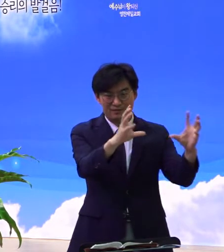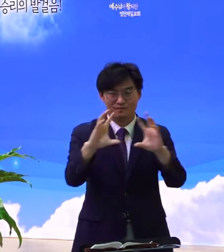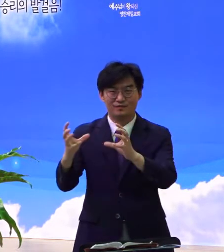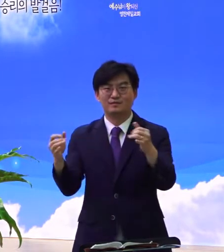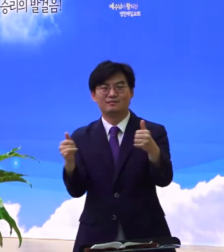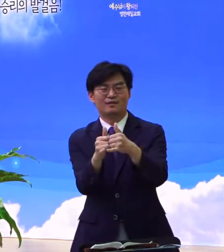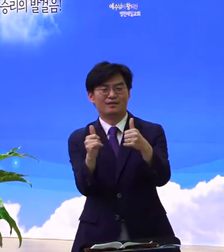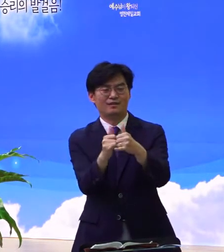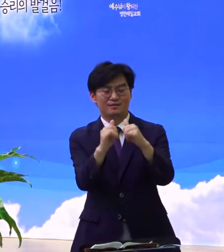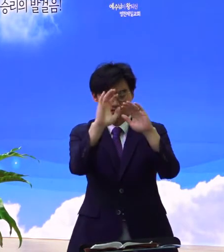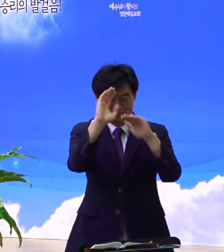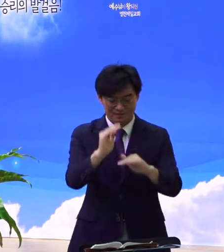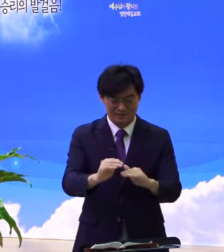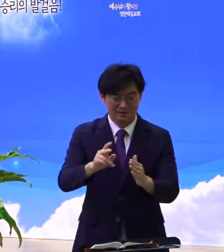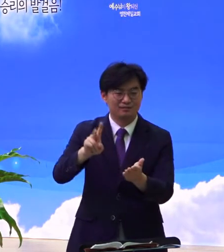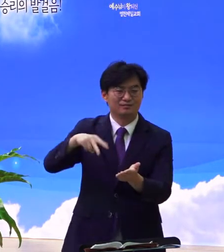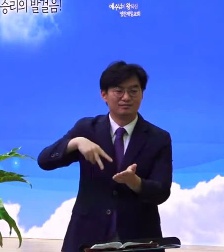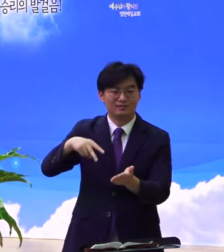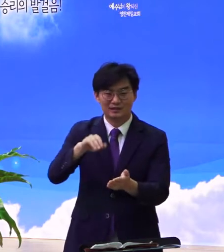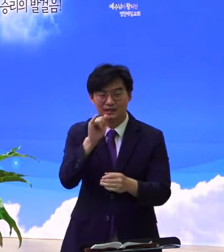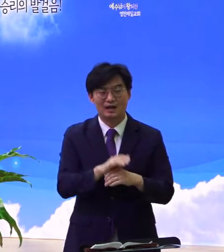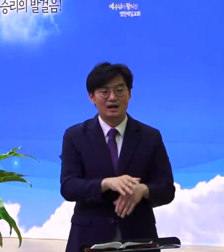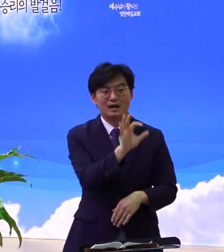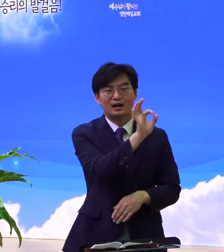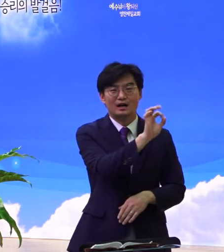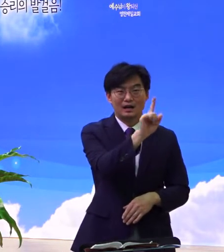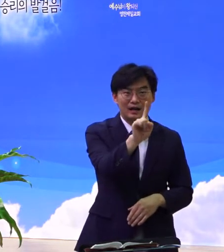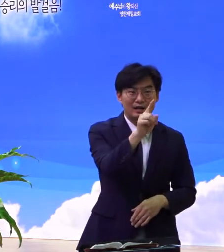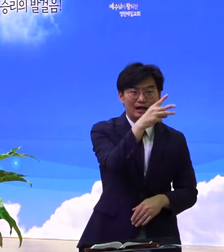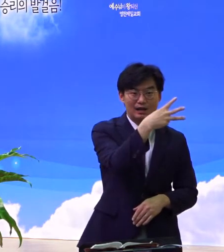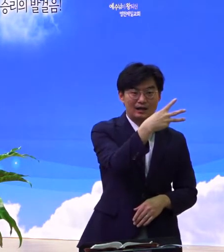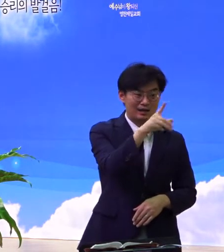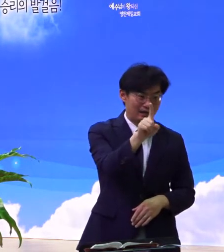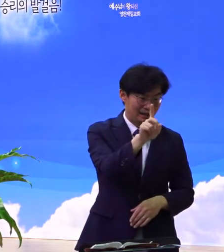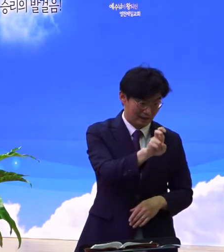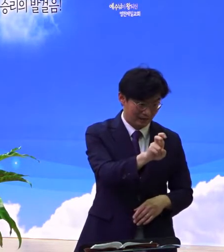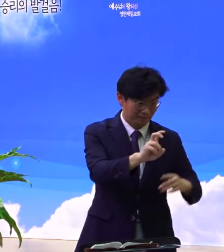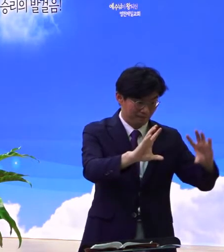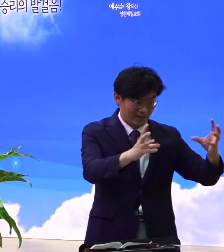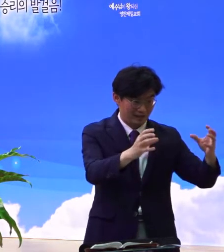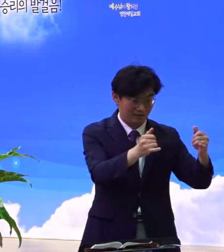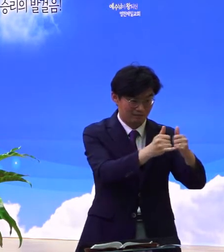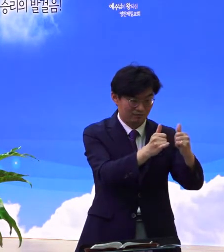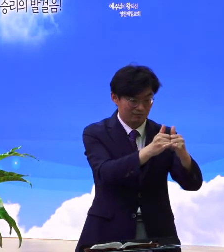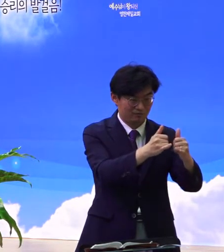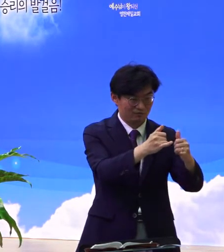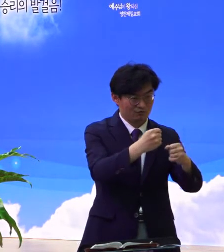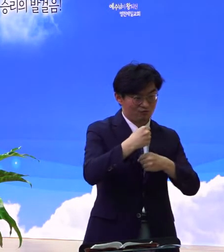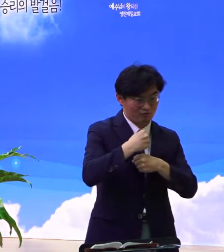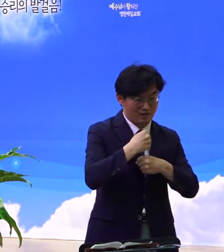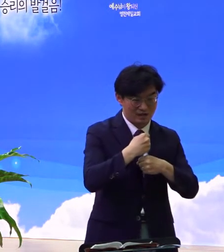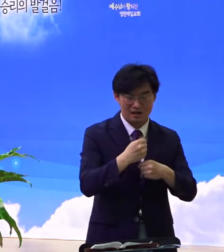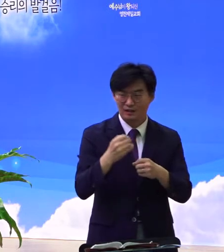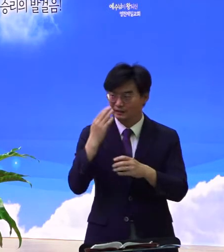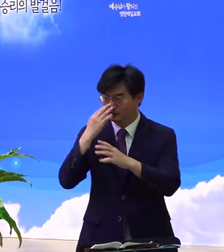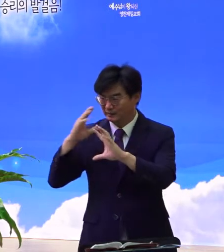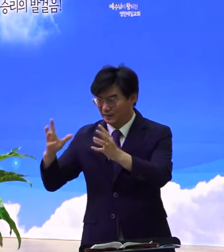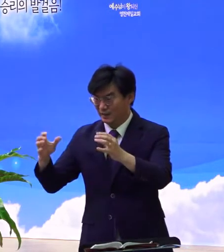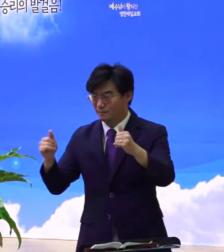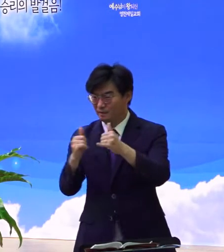있는데, 아람 군대가 이스라엘을 치려고 전쟁을 계속 일으키고 또 틈만